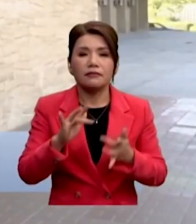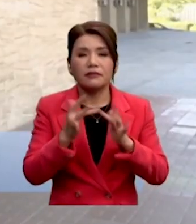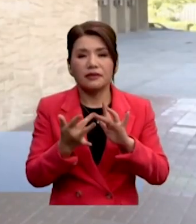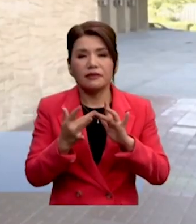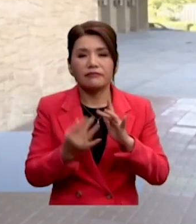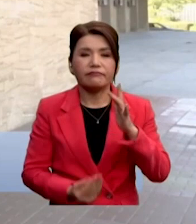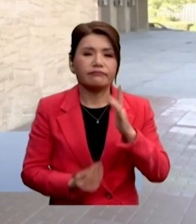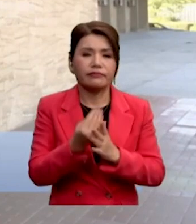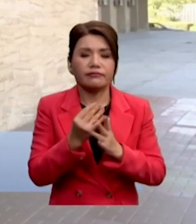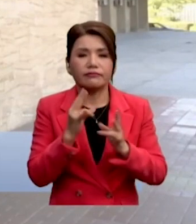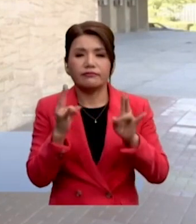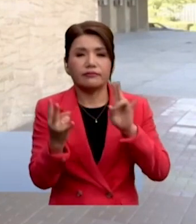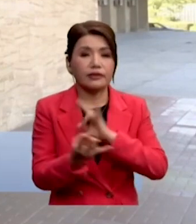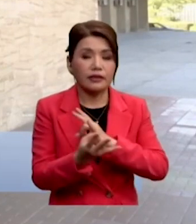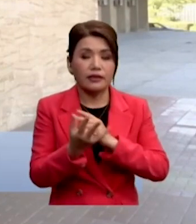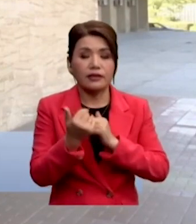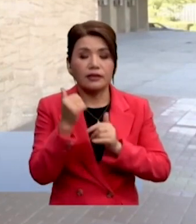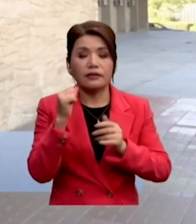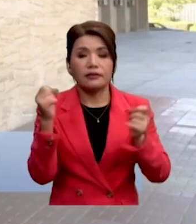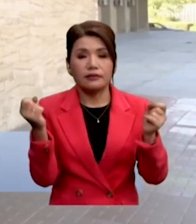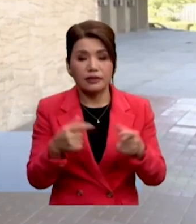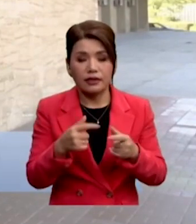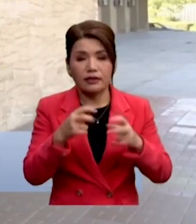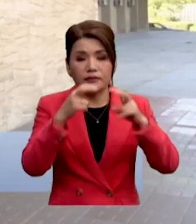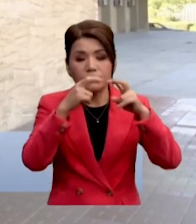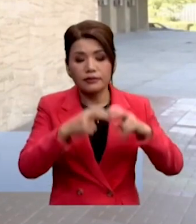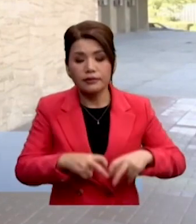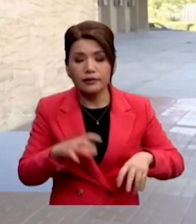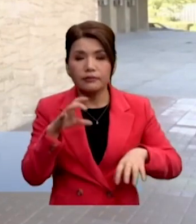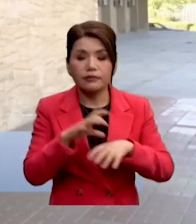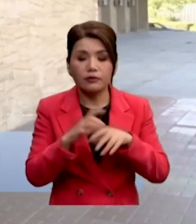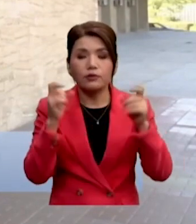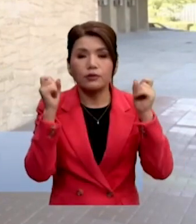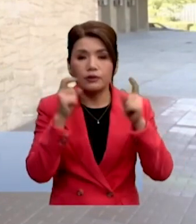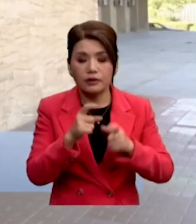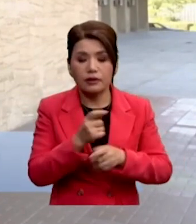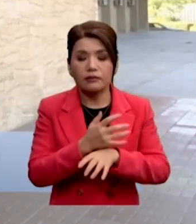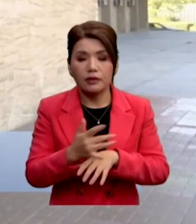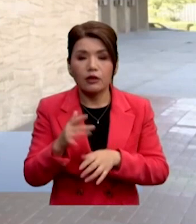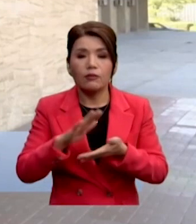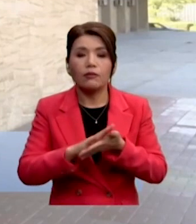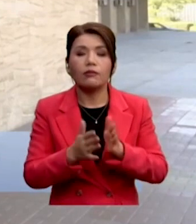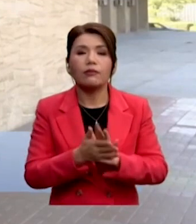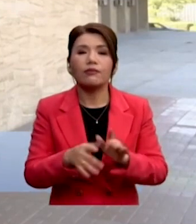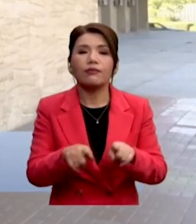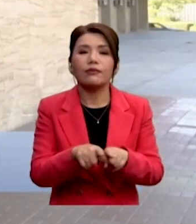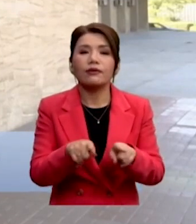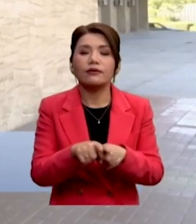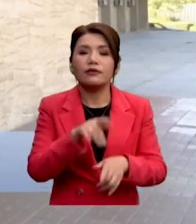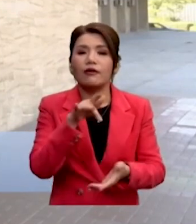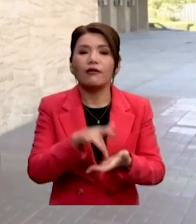шыққан видеоға сәйкес қазір анықтап қараудамыз. Жалпы бұл мәселе енді